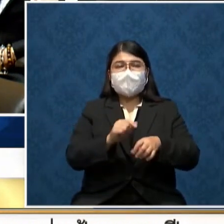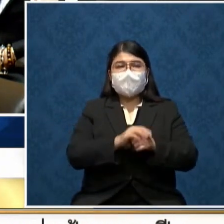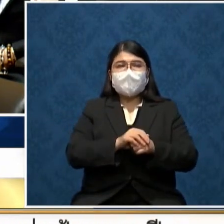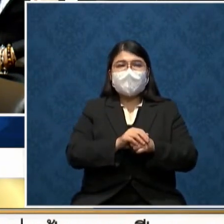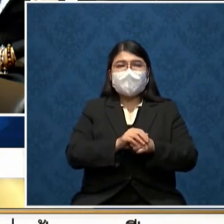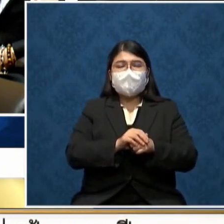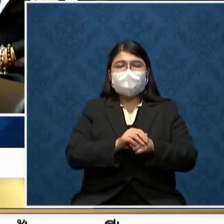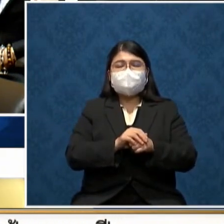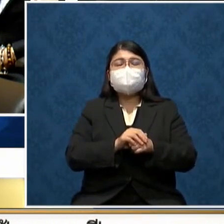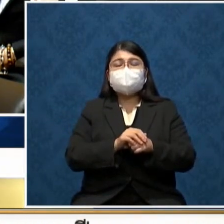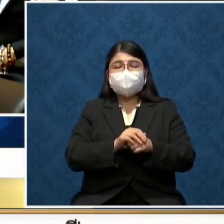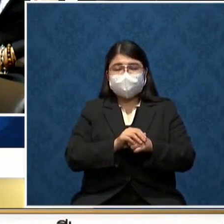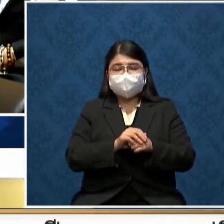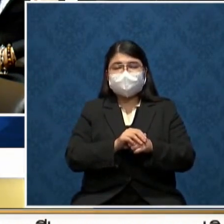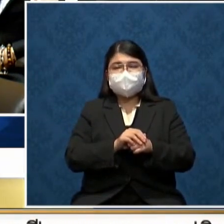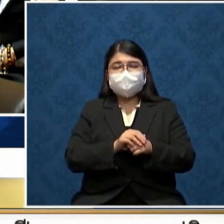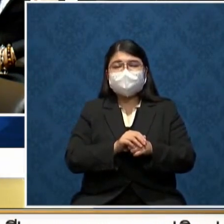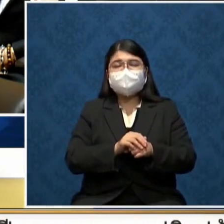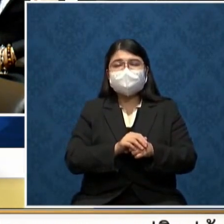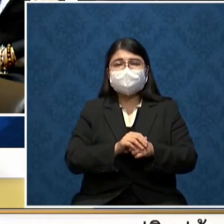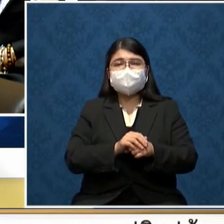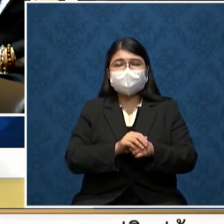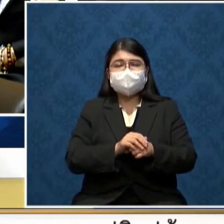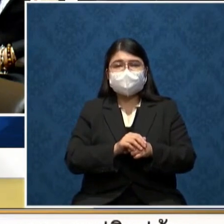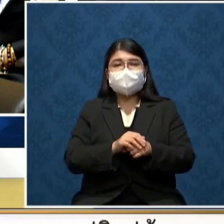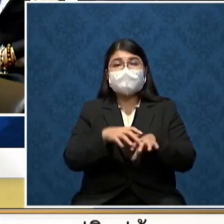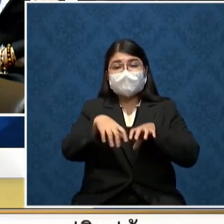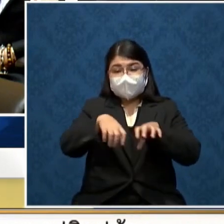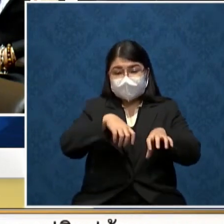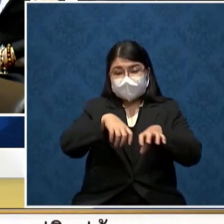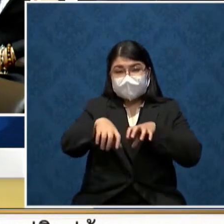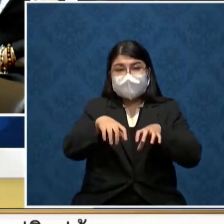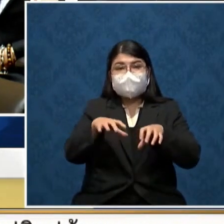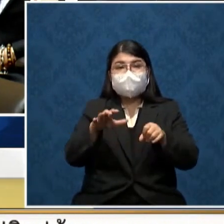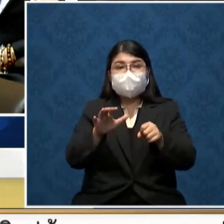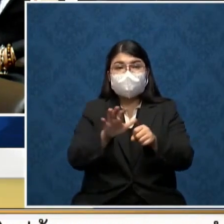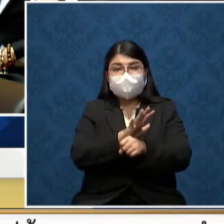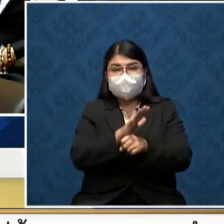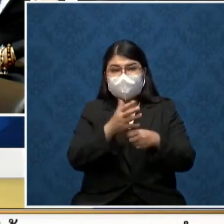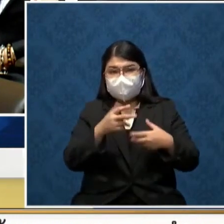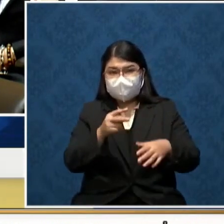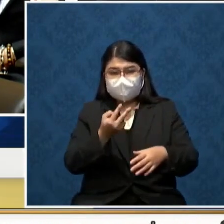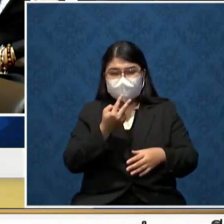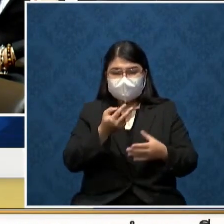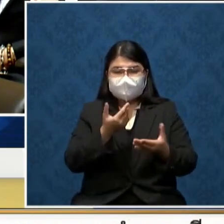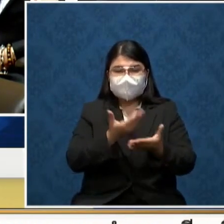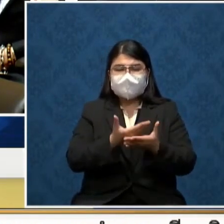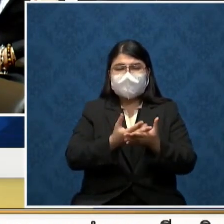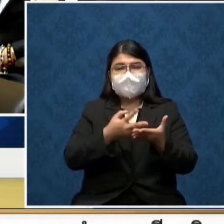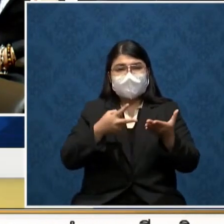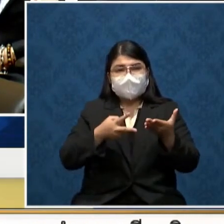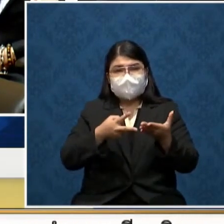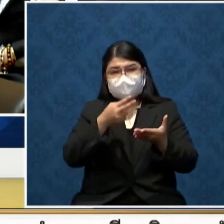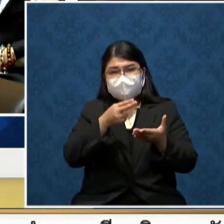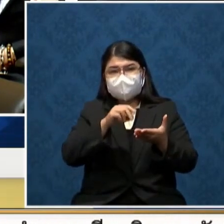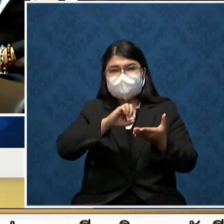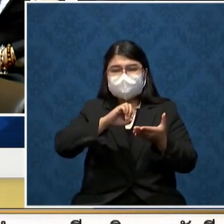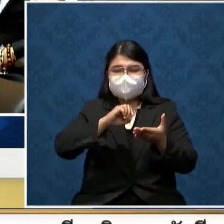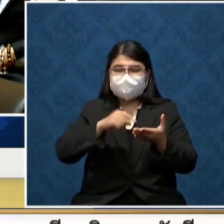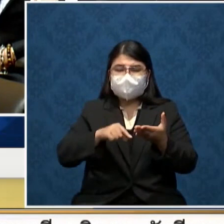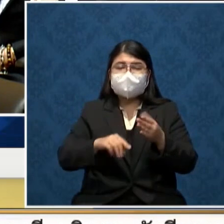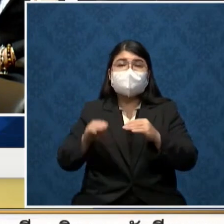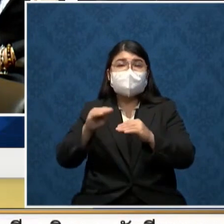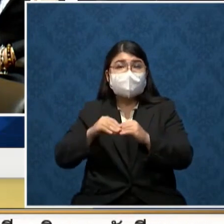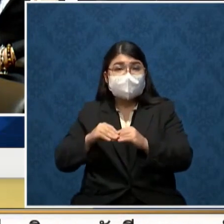งนะครับได้ตัดทอนนะครับเพิ่มเติมนะครับในแต่ละภาคส่วนที่หน่ว